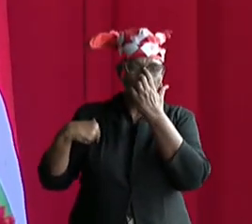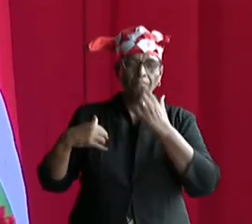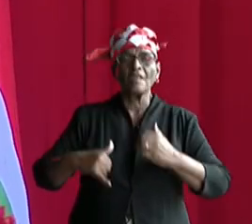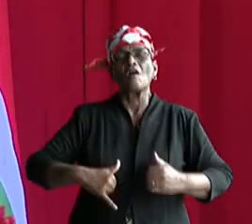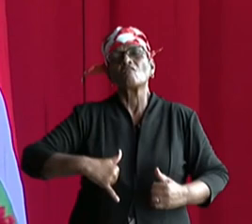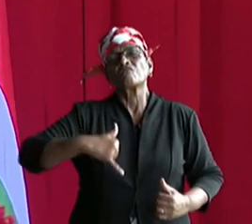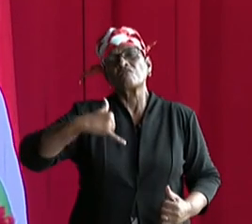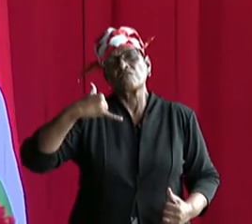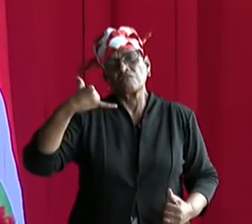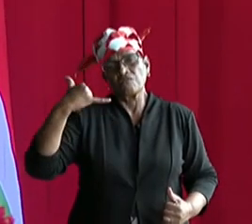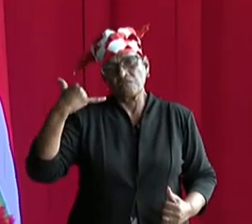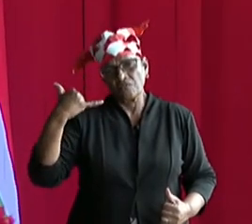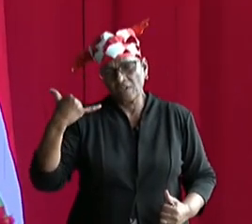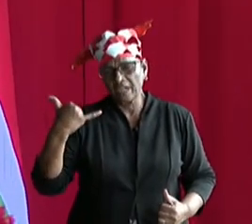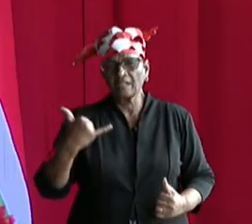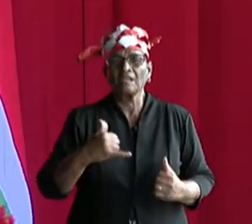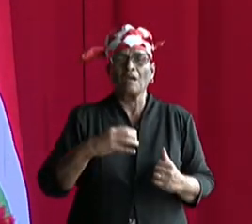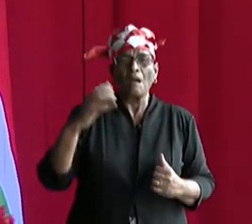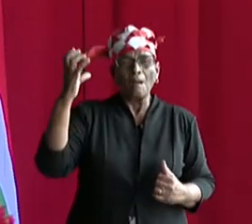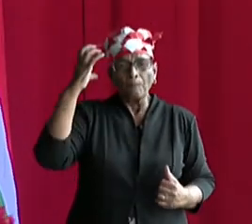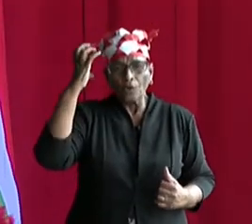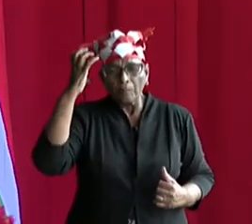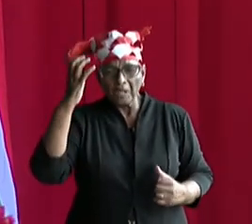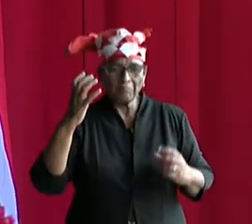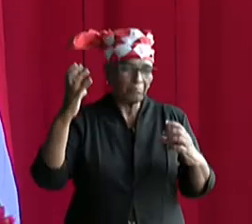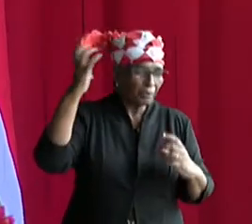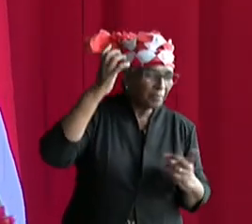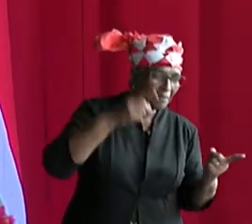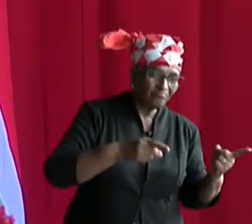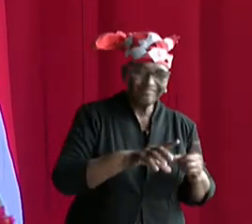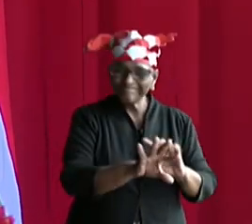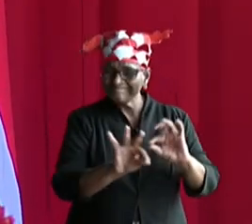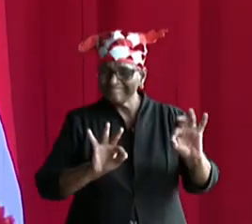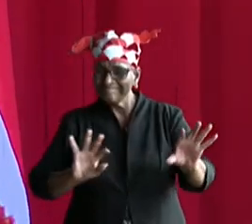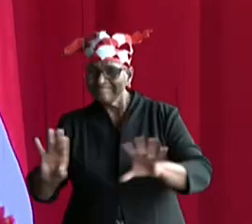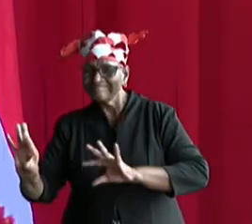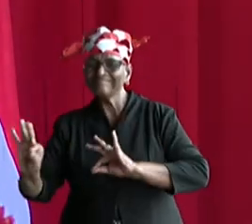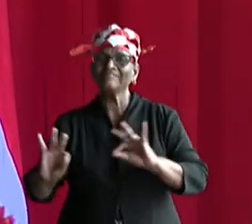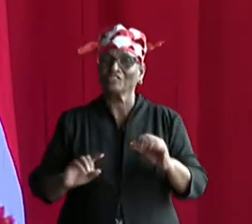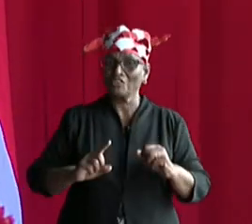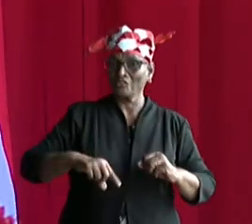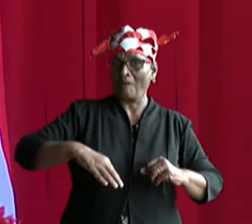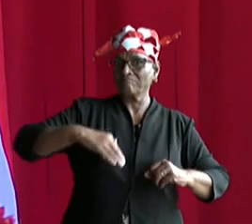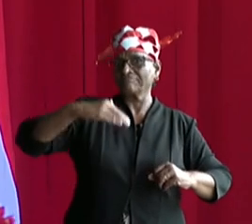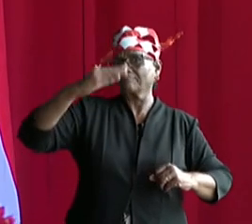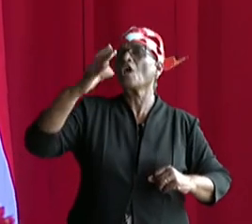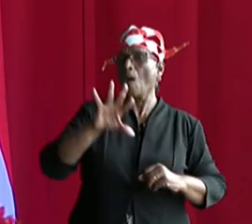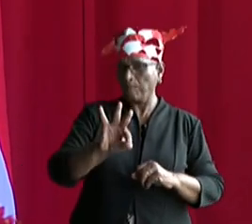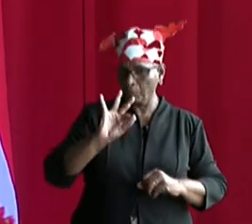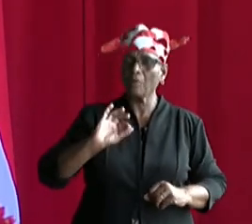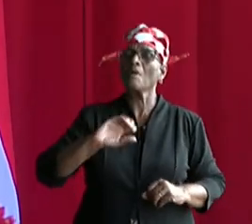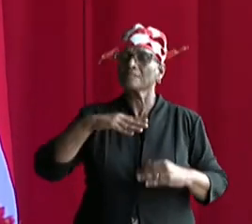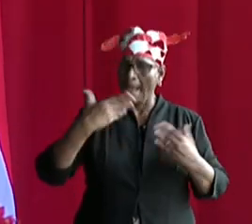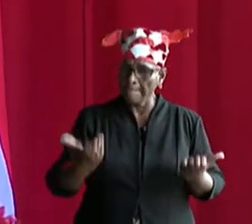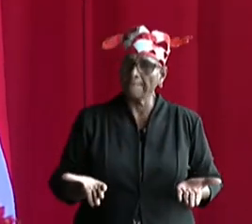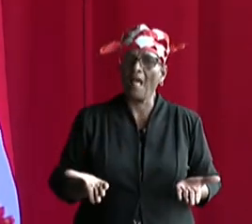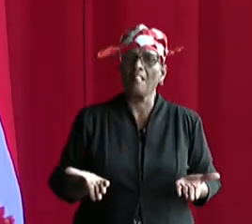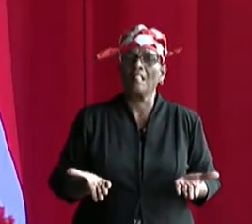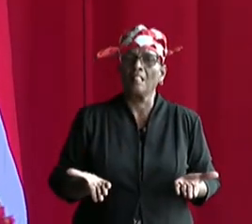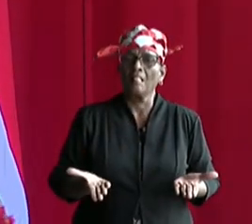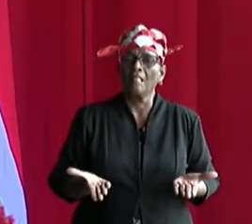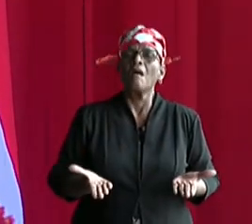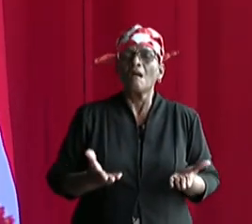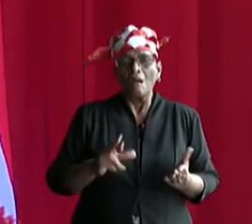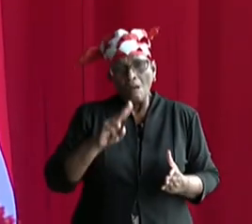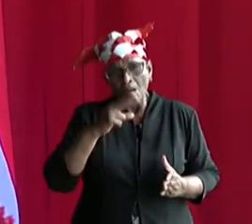vele ondervonden problemen tot nu toe te boven is gekomen. Daarin is ook